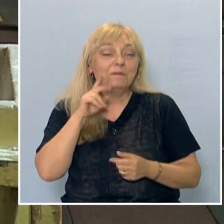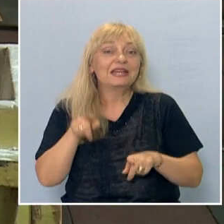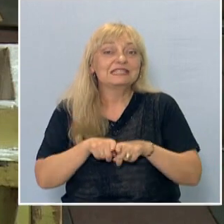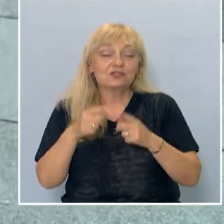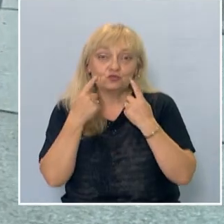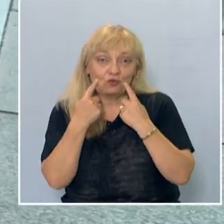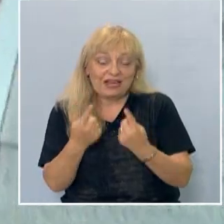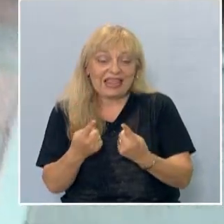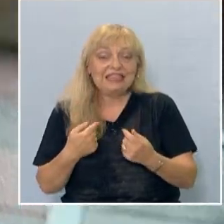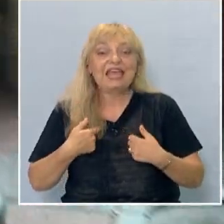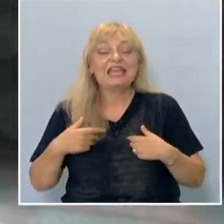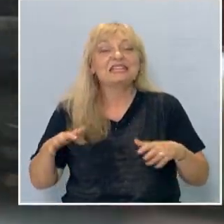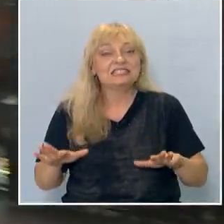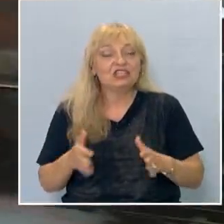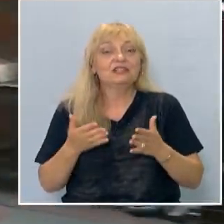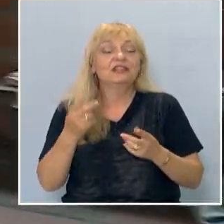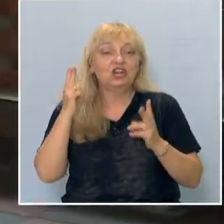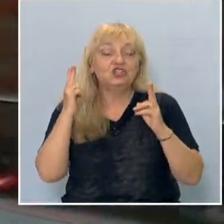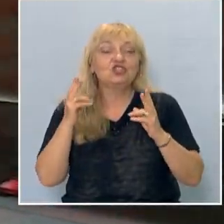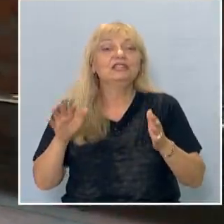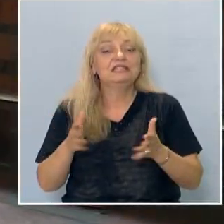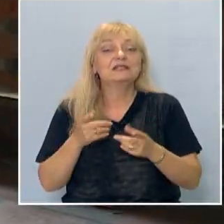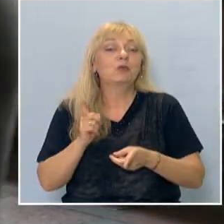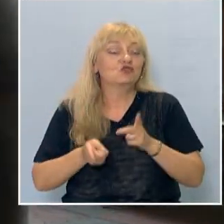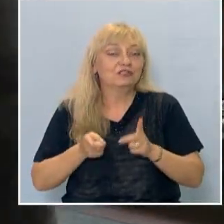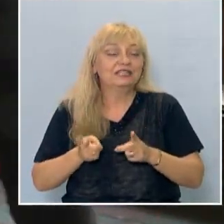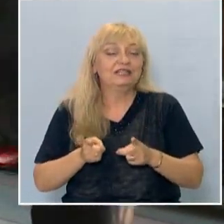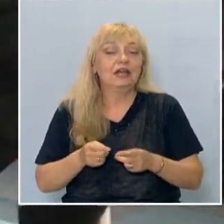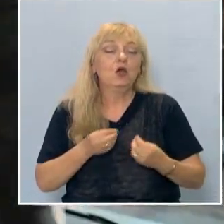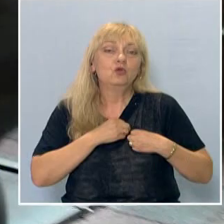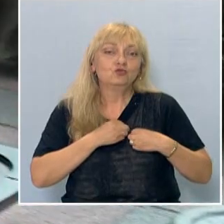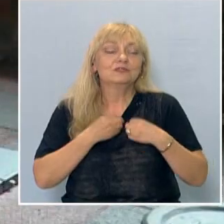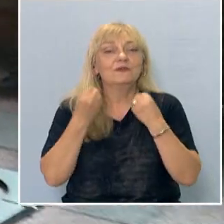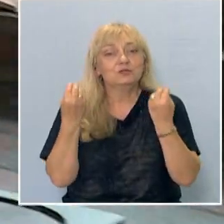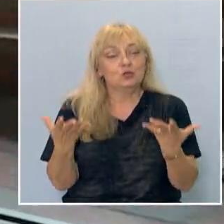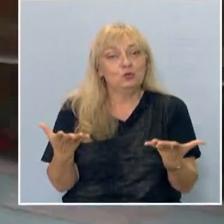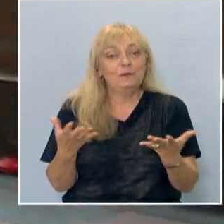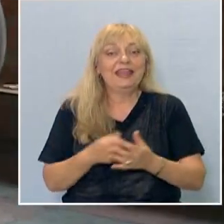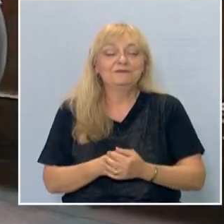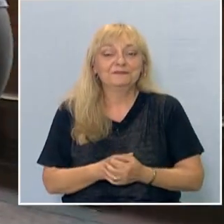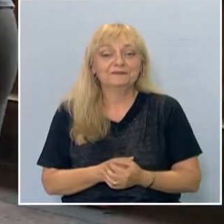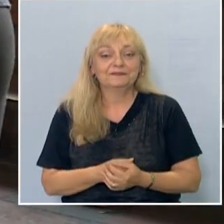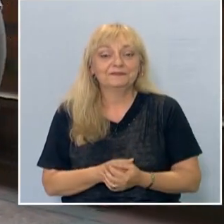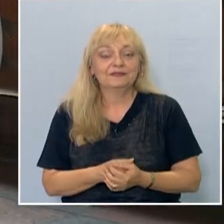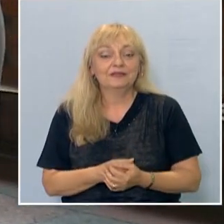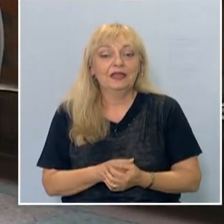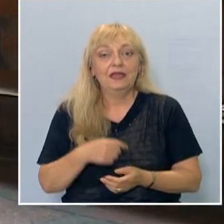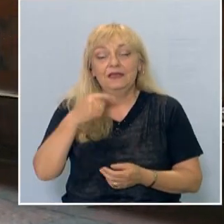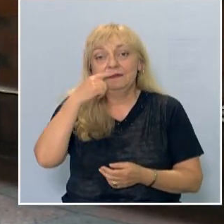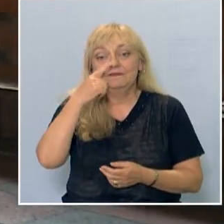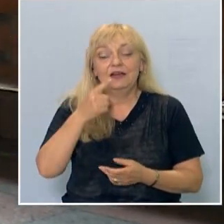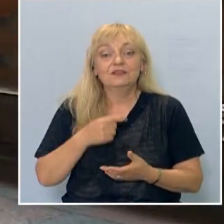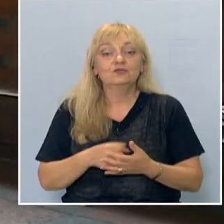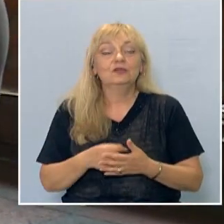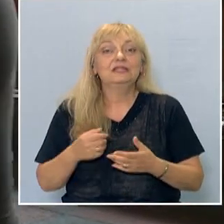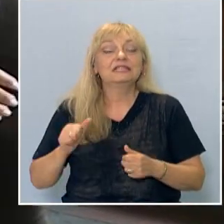започна. Има много адреналин, много добре се чувствам и това е моето нещо. Важно е ручна, която